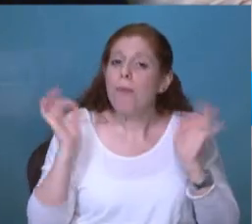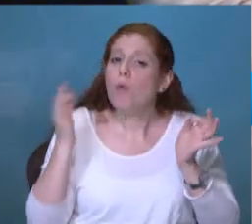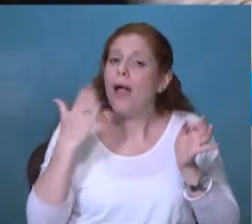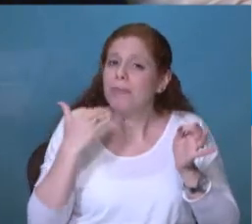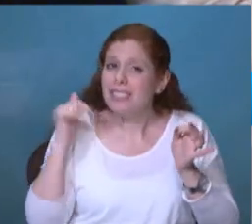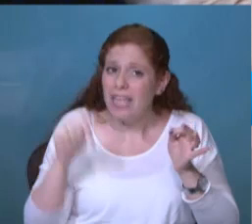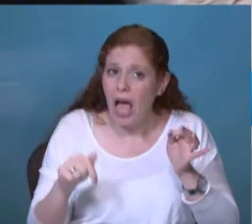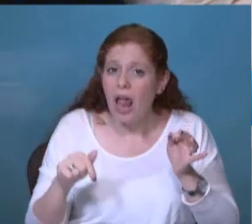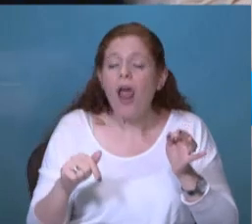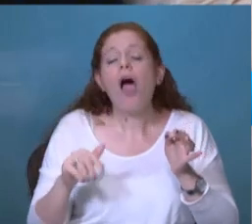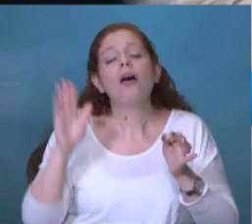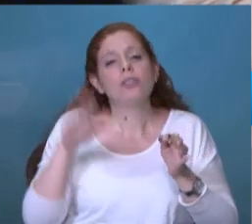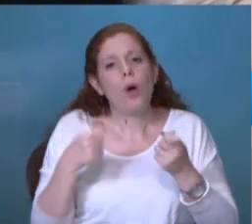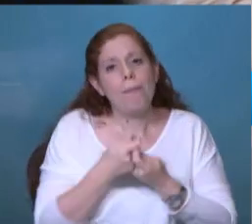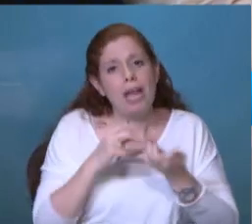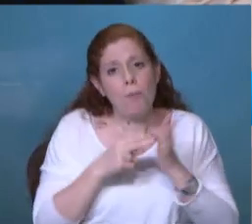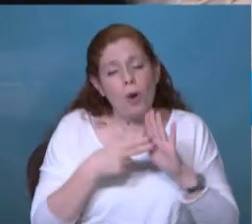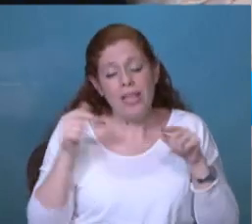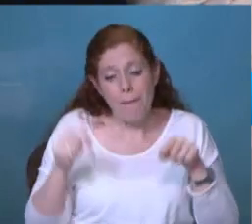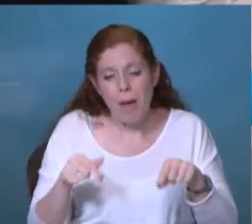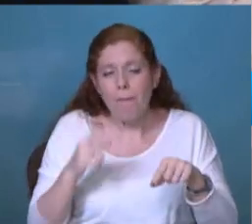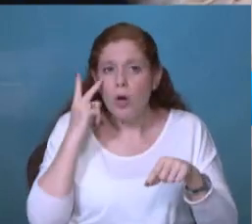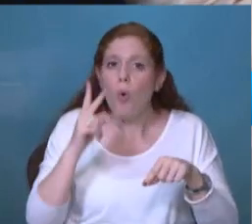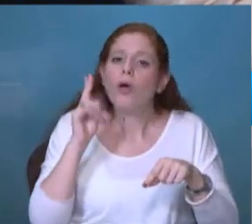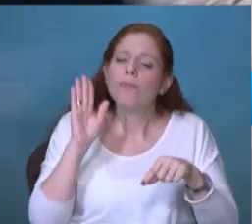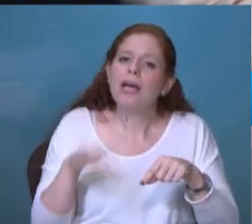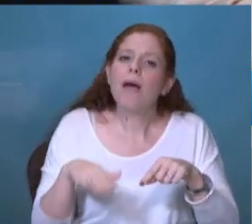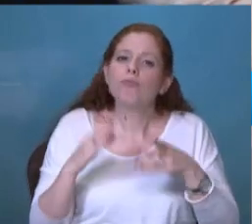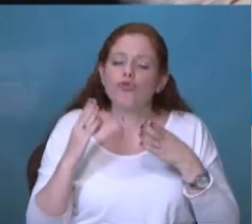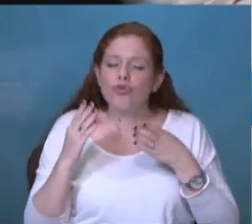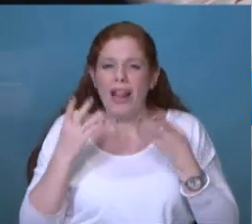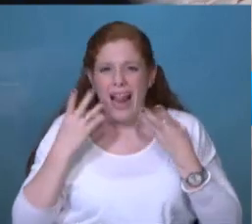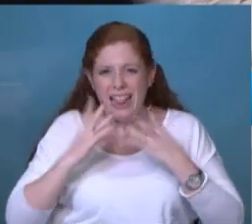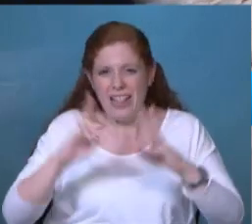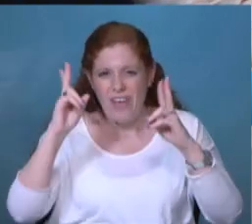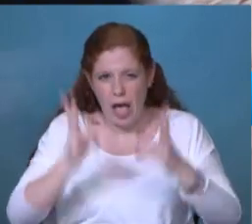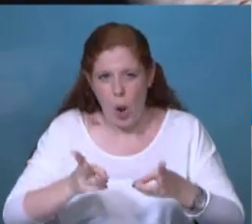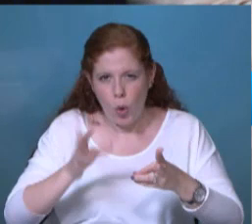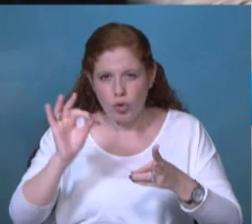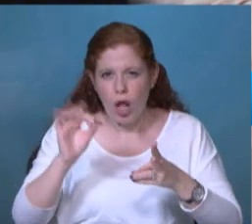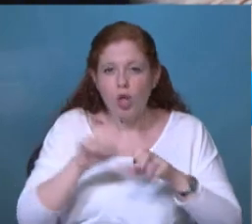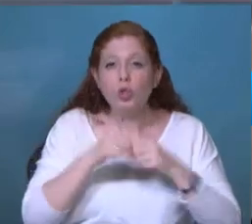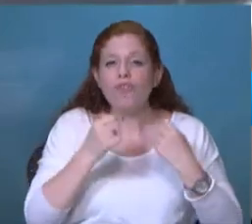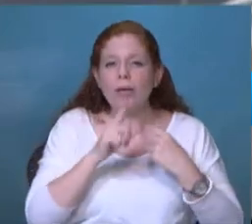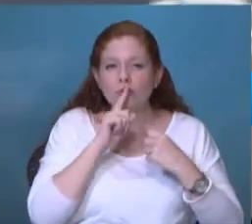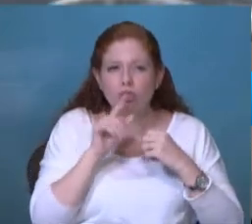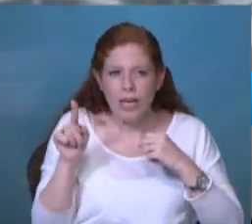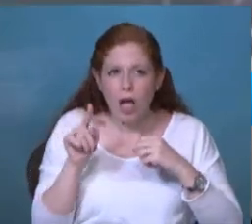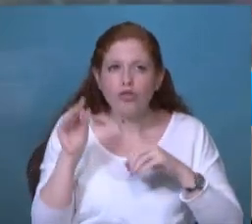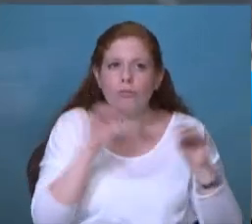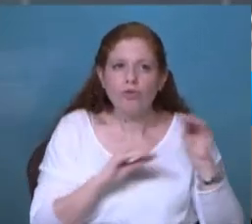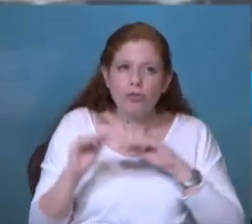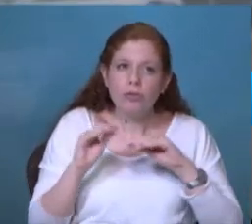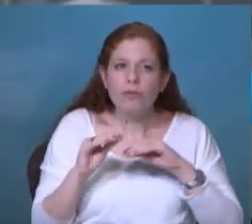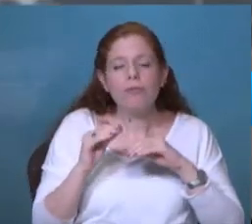אז הוא גם עניין פוליטי הפעם. אנחנו רואים גם שלט על נתיבי איילון של שוברים שתיקה, שמשתמש בסלוגן של האירוויזיון, Dare to Dream,